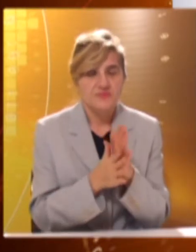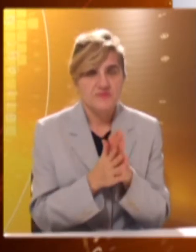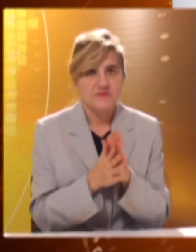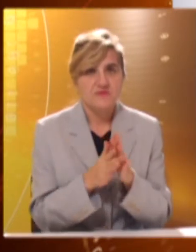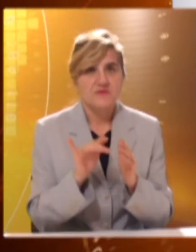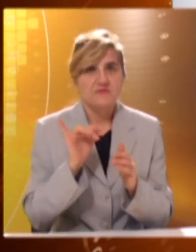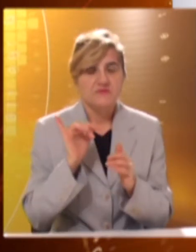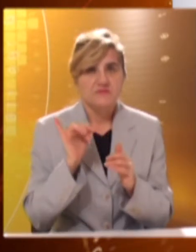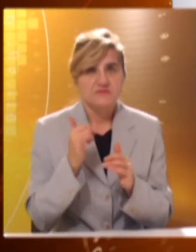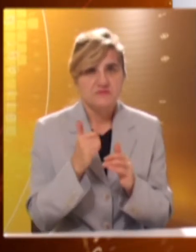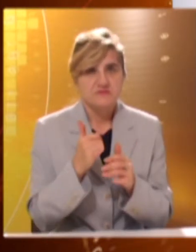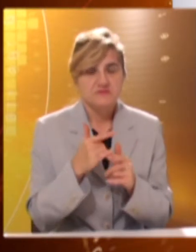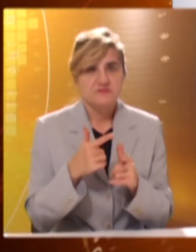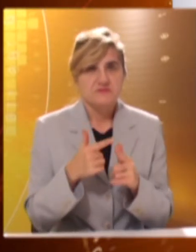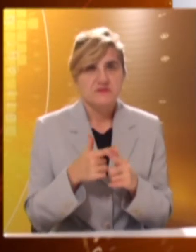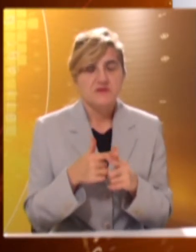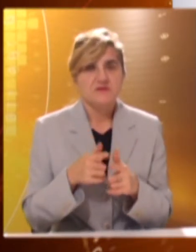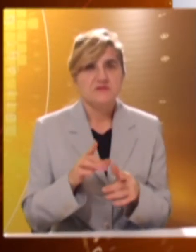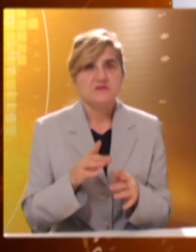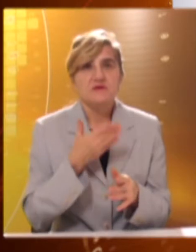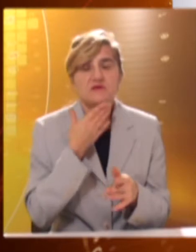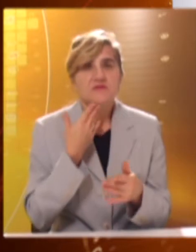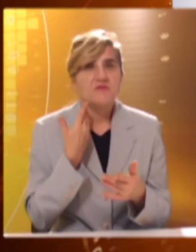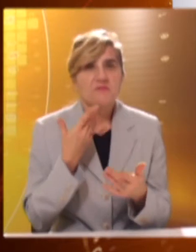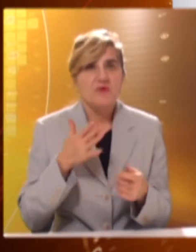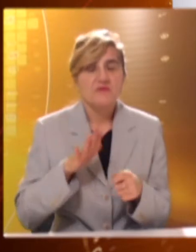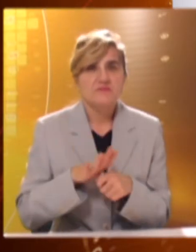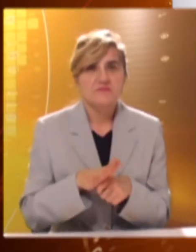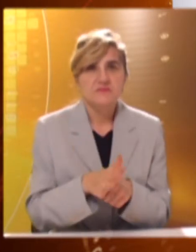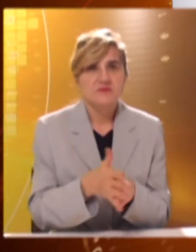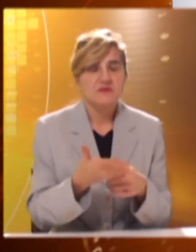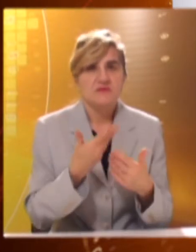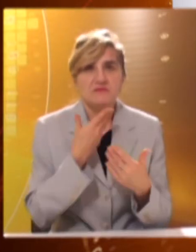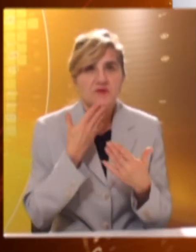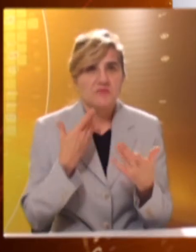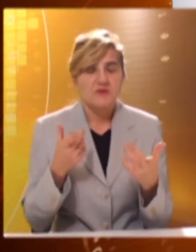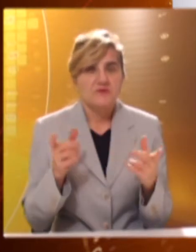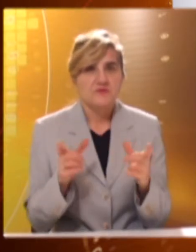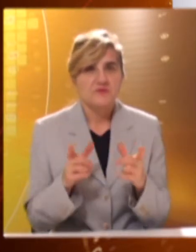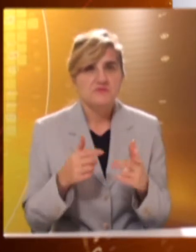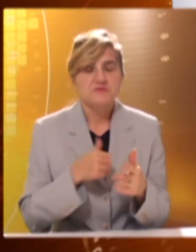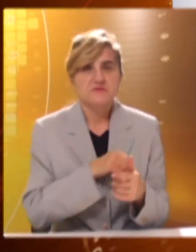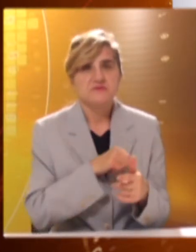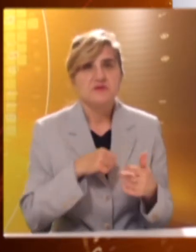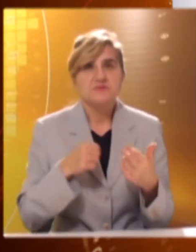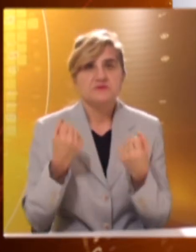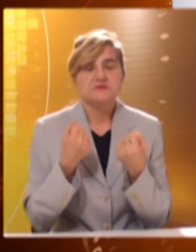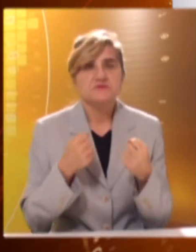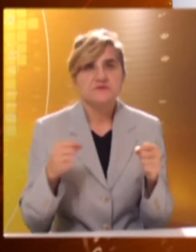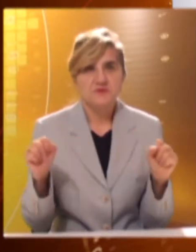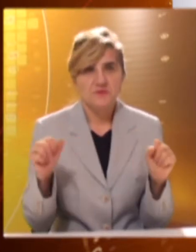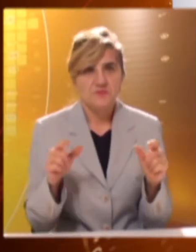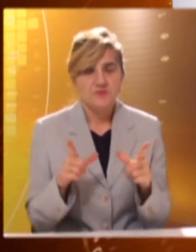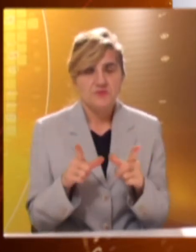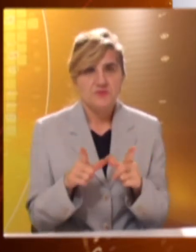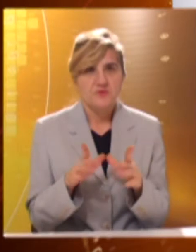i moto jeste kulturom protiv nasilja. Konkretno u ovoj priči se pronalazimo u jednoj